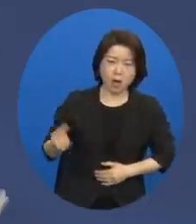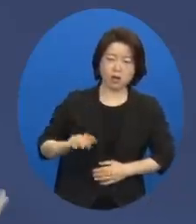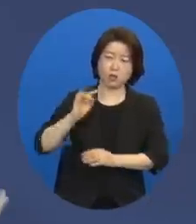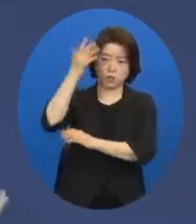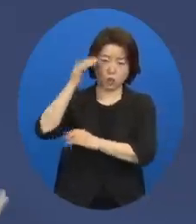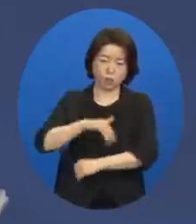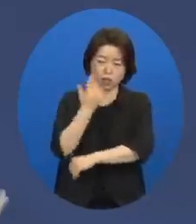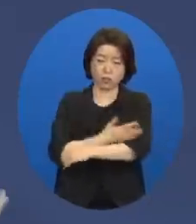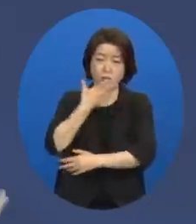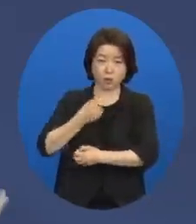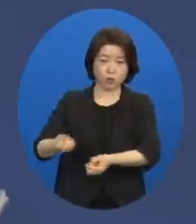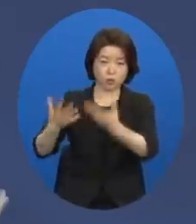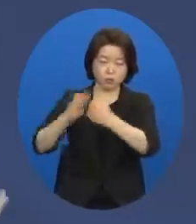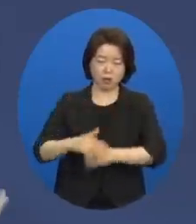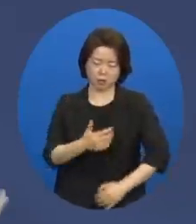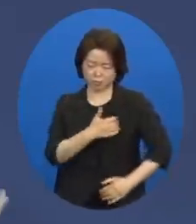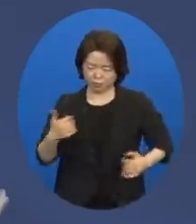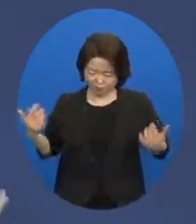능력과 축복을